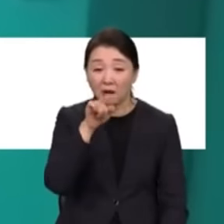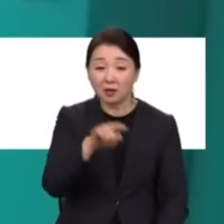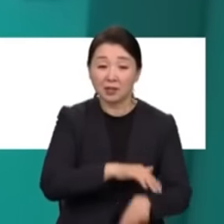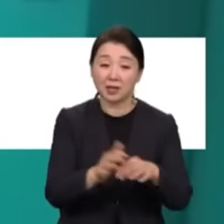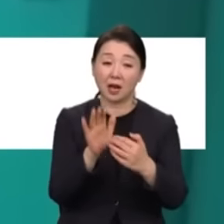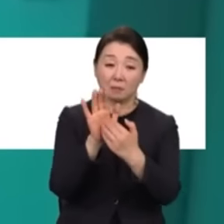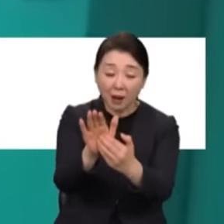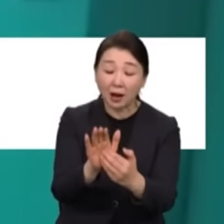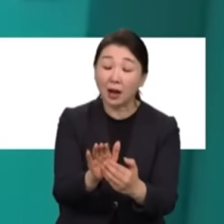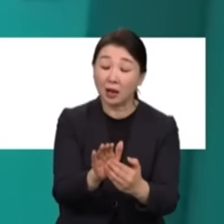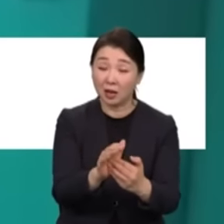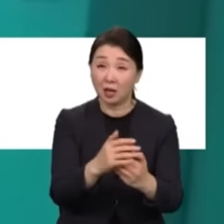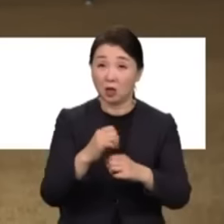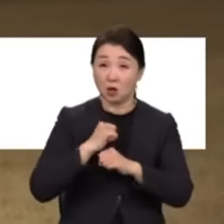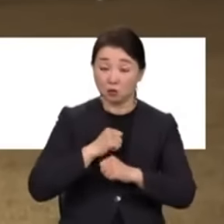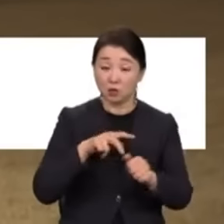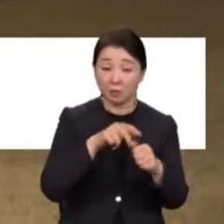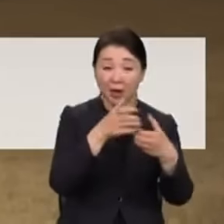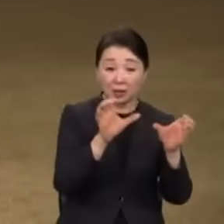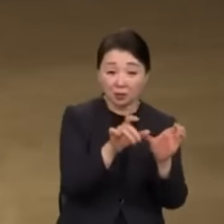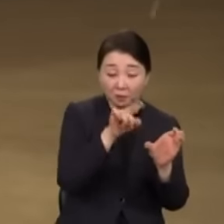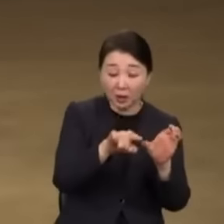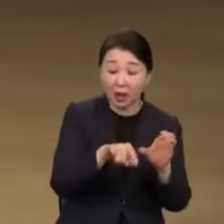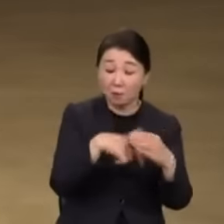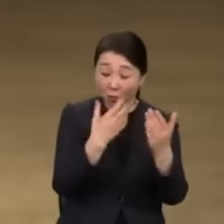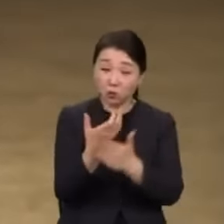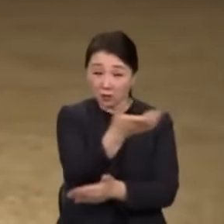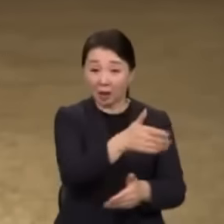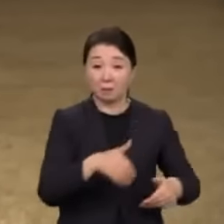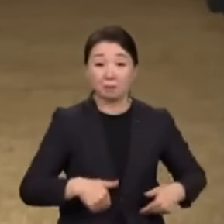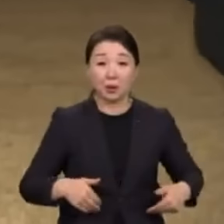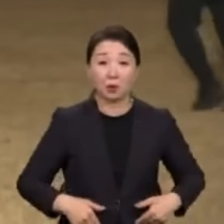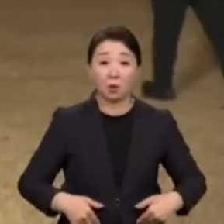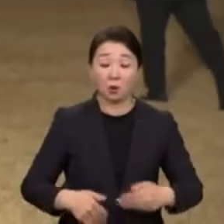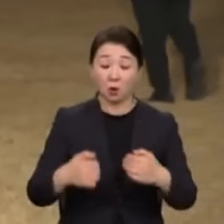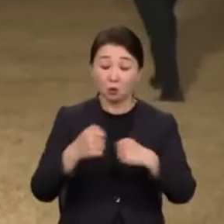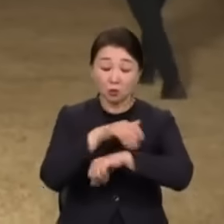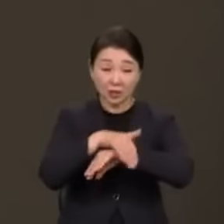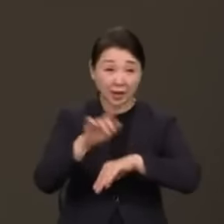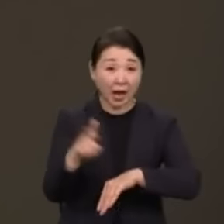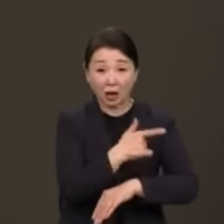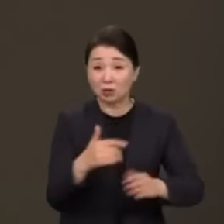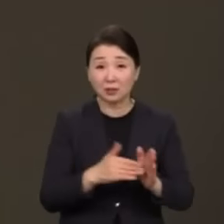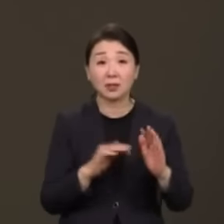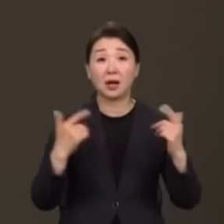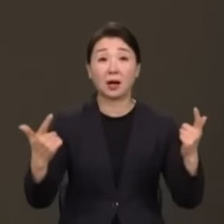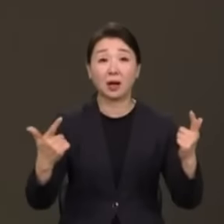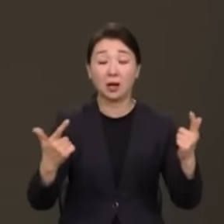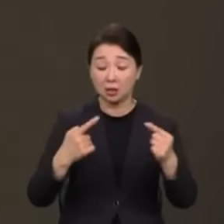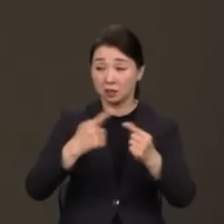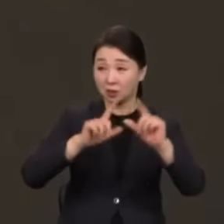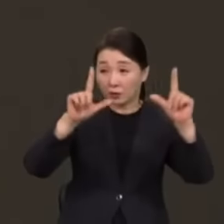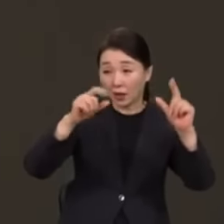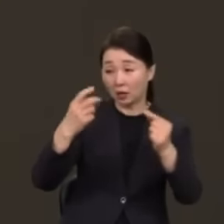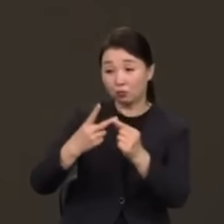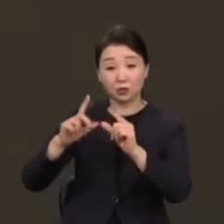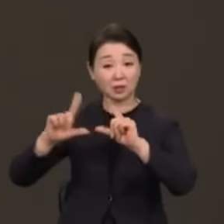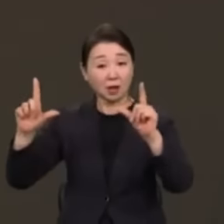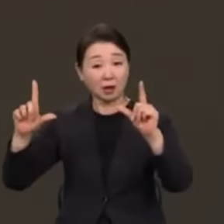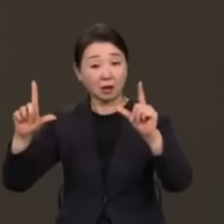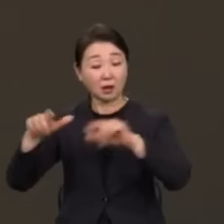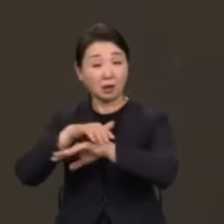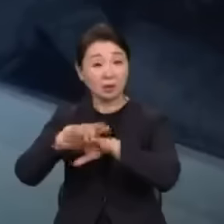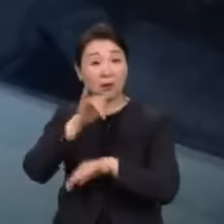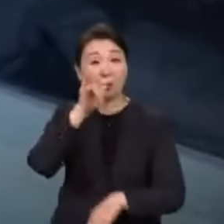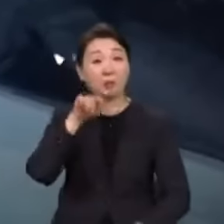인원들이 그거를 확보할 수 있도록. 군사계획은 이날 하루만이 아니었다고 했습니다. 첫날뿐 아니라 둘째 날